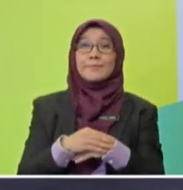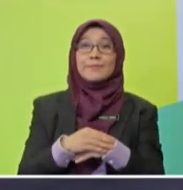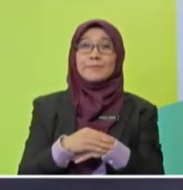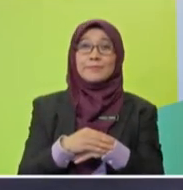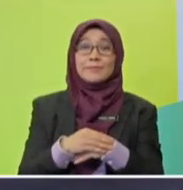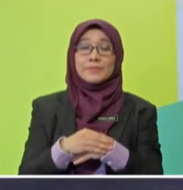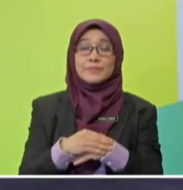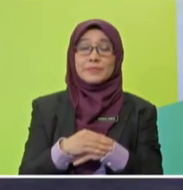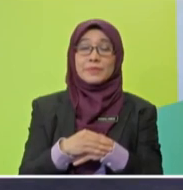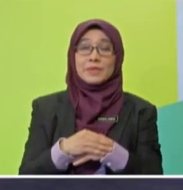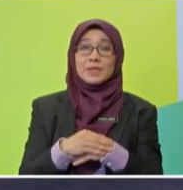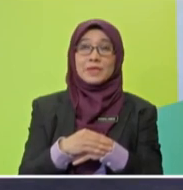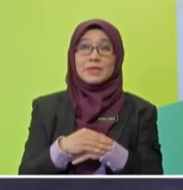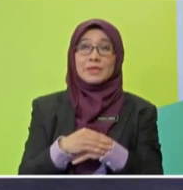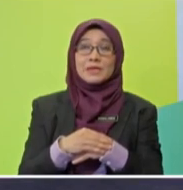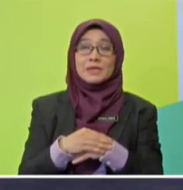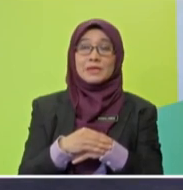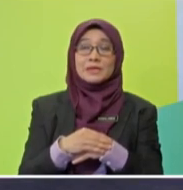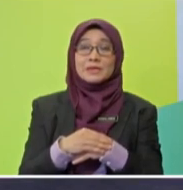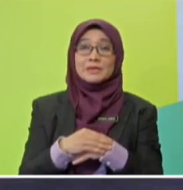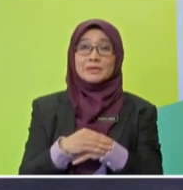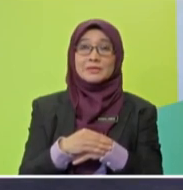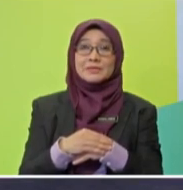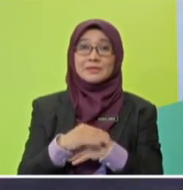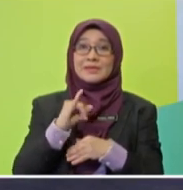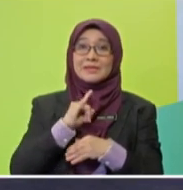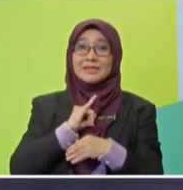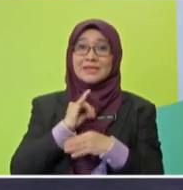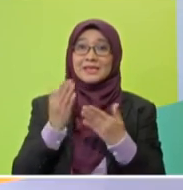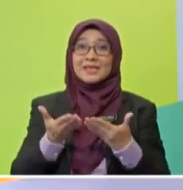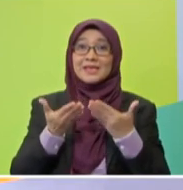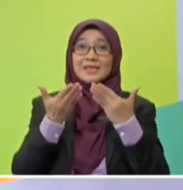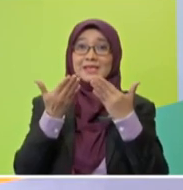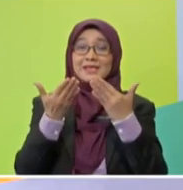secara keseluruhan untuk saya bagaimana saya bagi